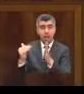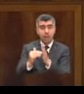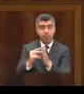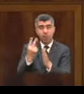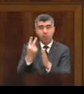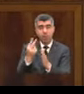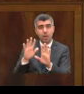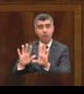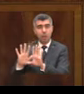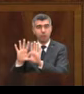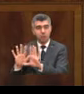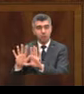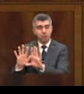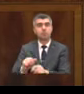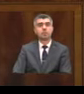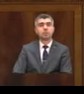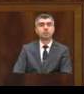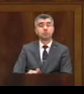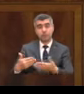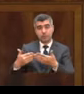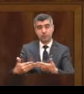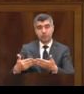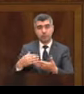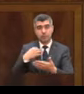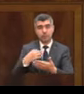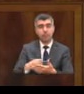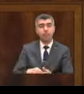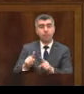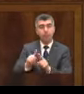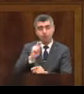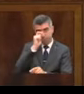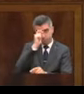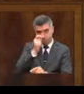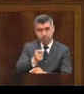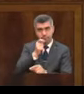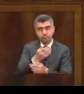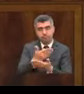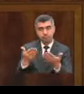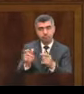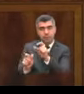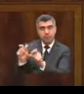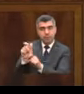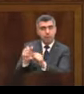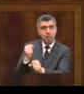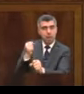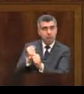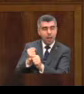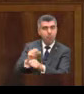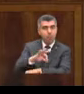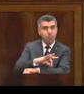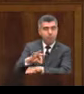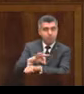34,210 مستفيد، وهذه مناسبة لكي أتوجه بتحية خاصة لهذه المؤسسات والمشرفين